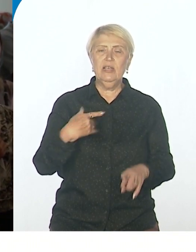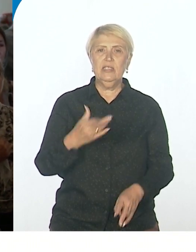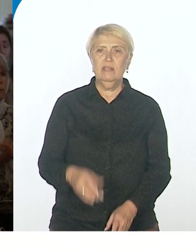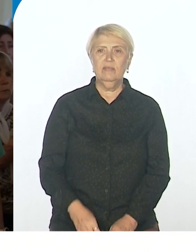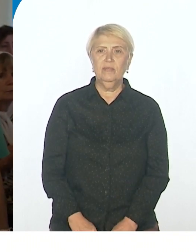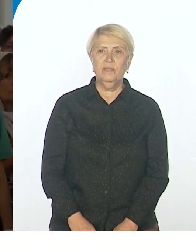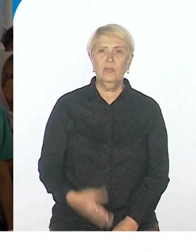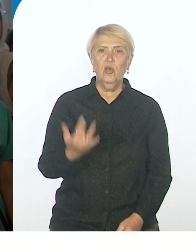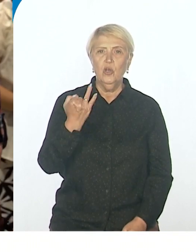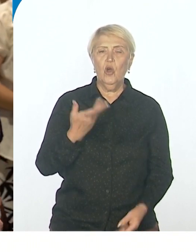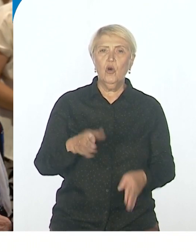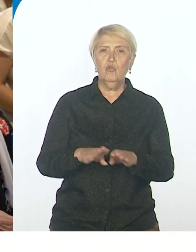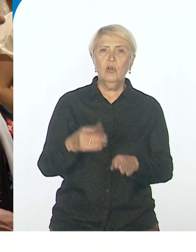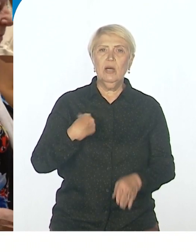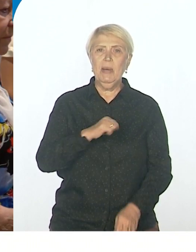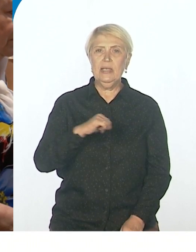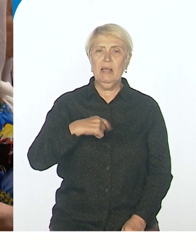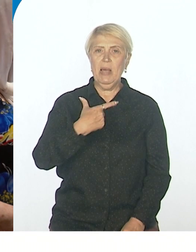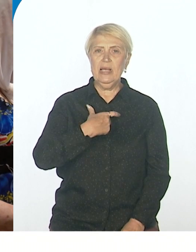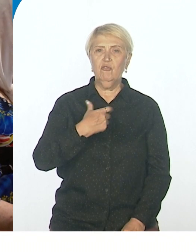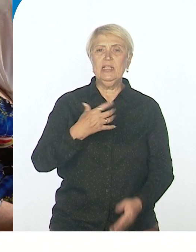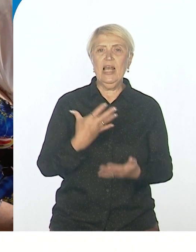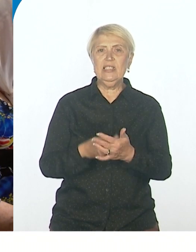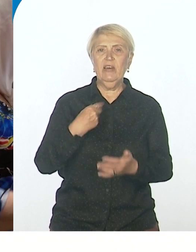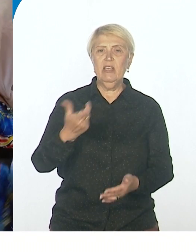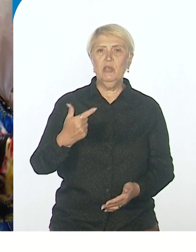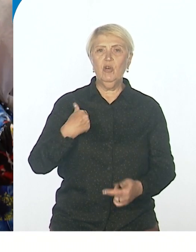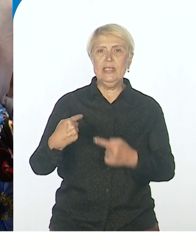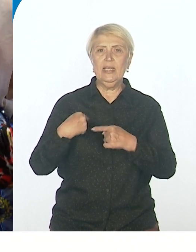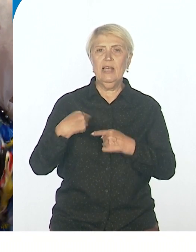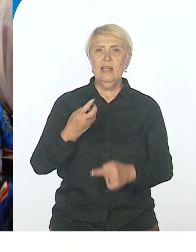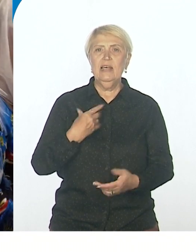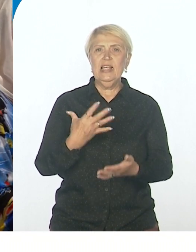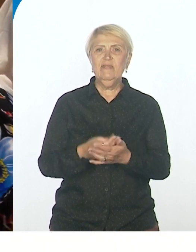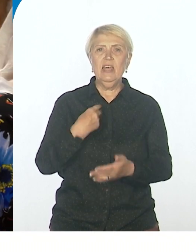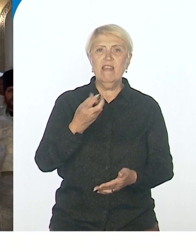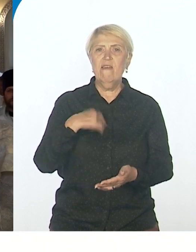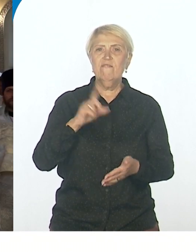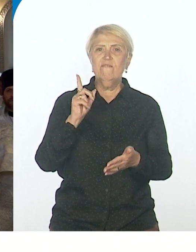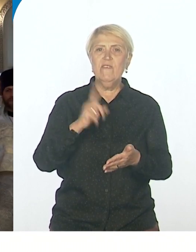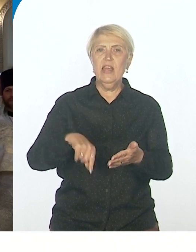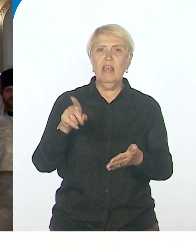только мы сами своими грехами, своим неверием, своей суетой,